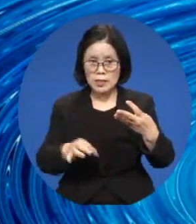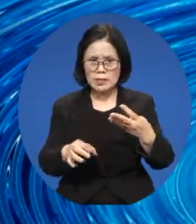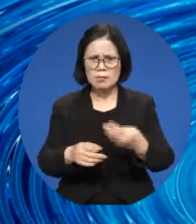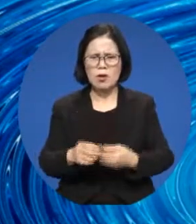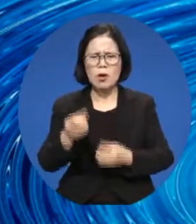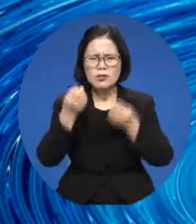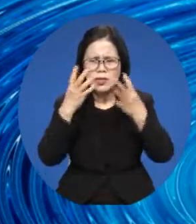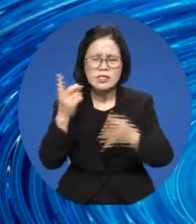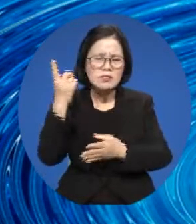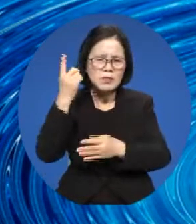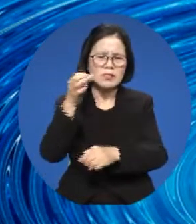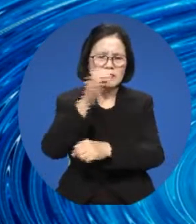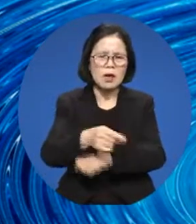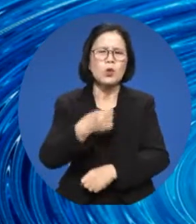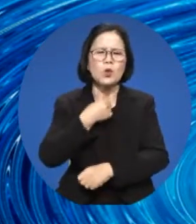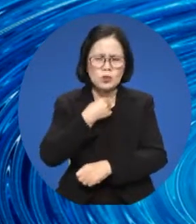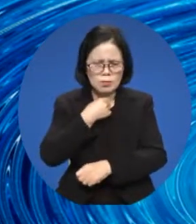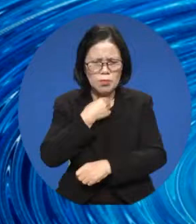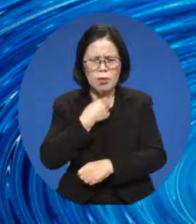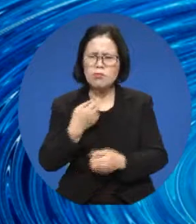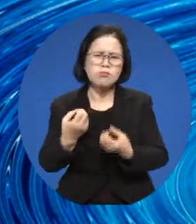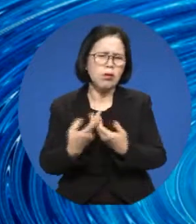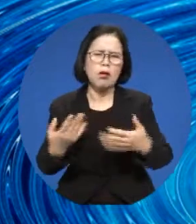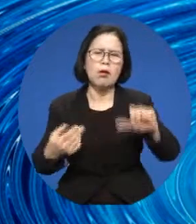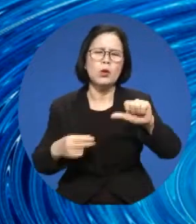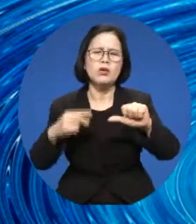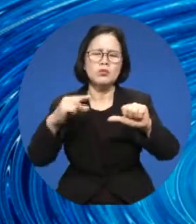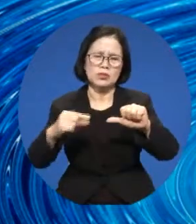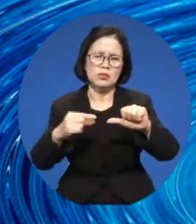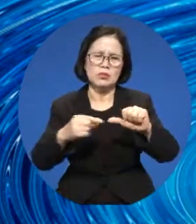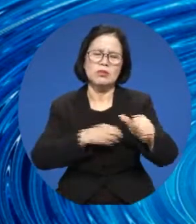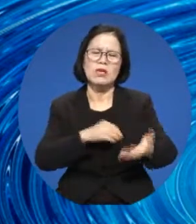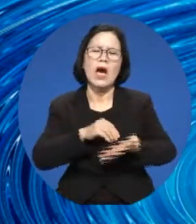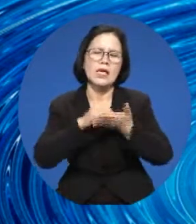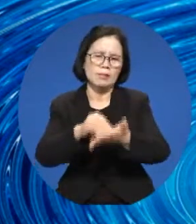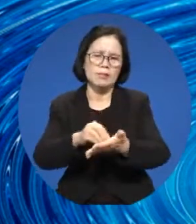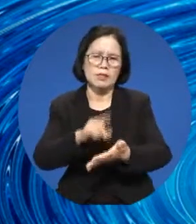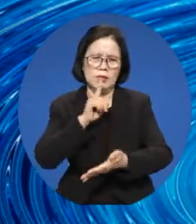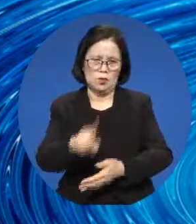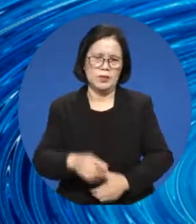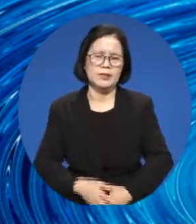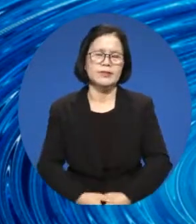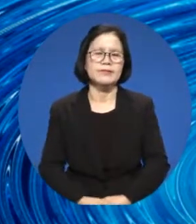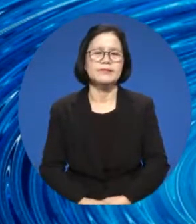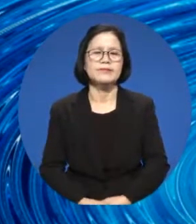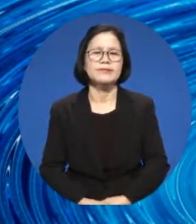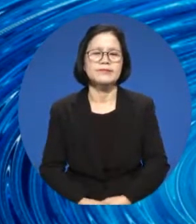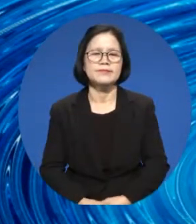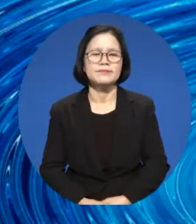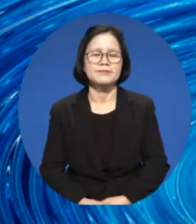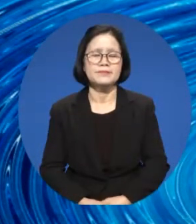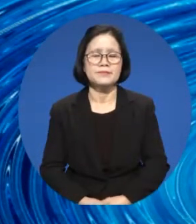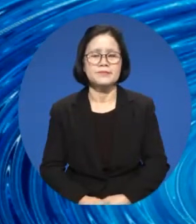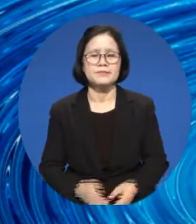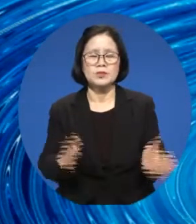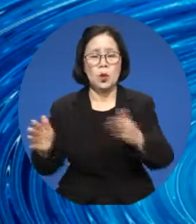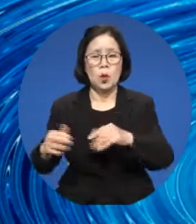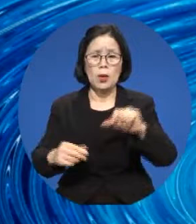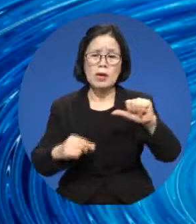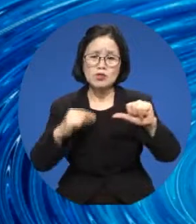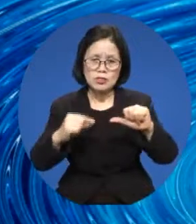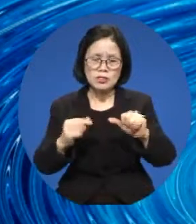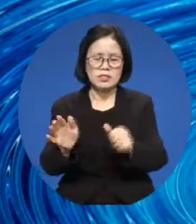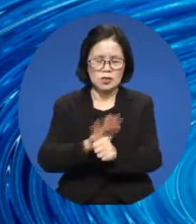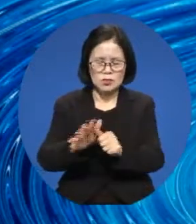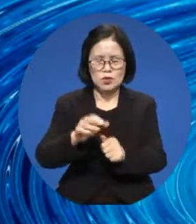최신 스마트폰을 사고 싶어 어쩔 수 없이 5G 서비스에 가입했다고 응답했습니다. 반면 5G